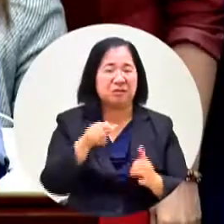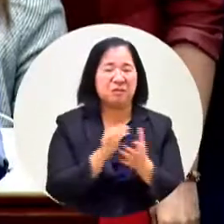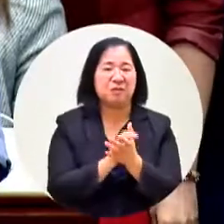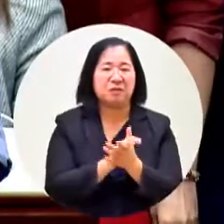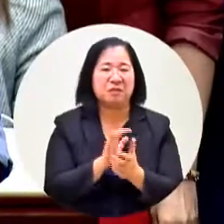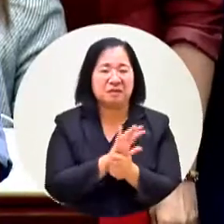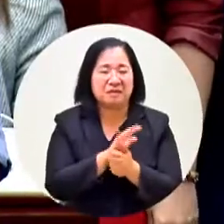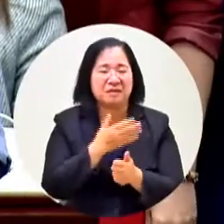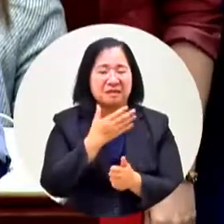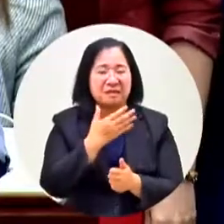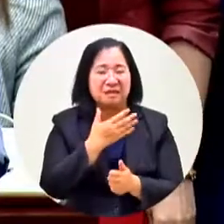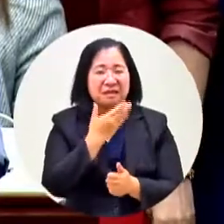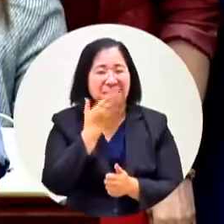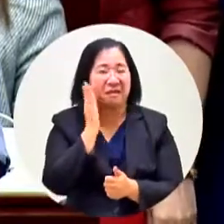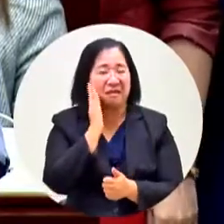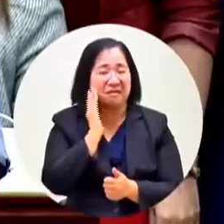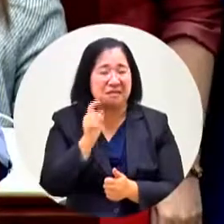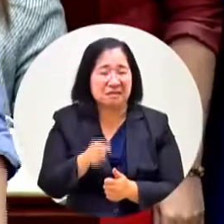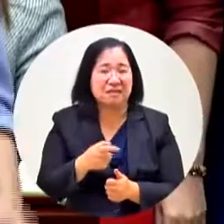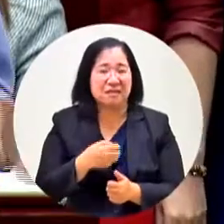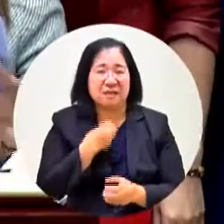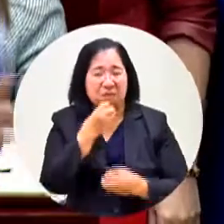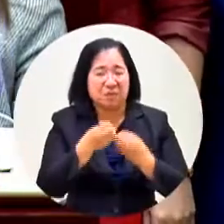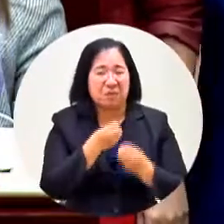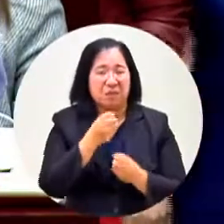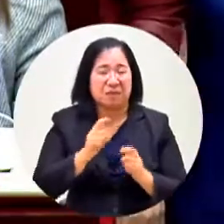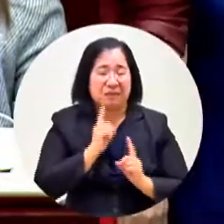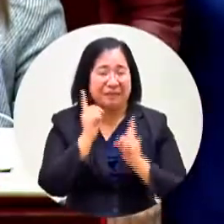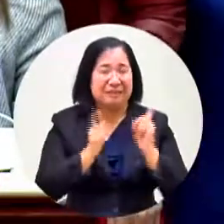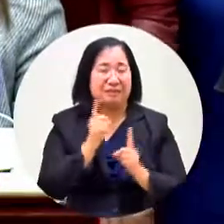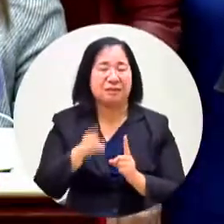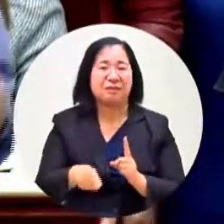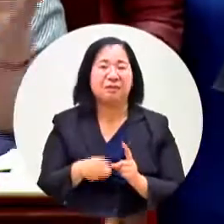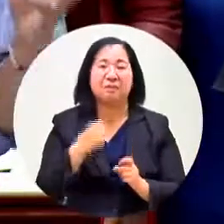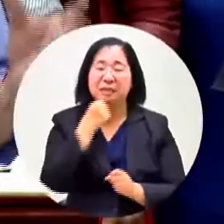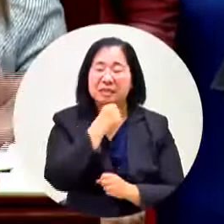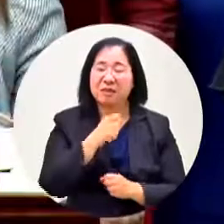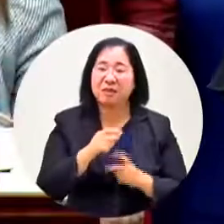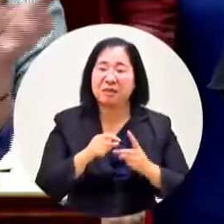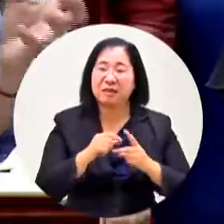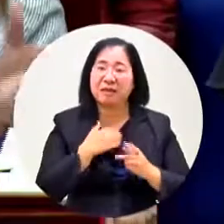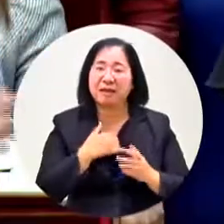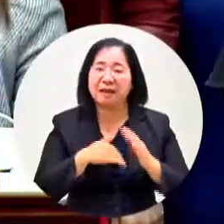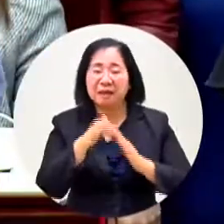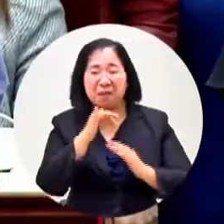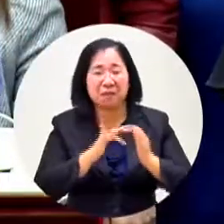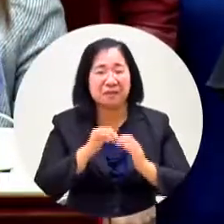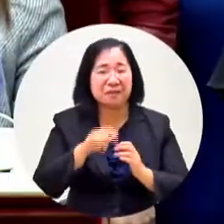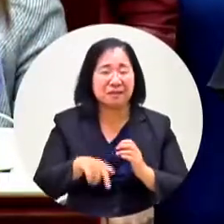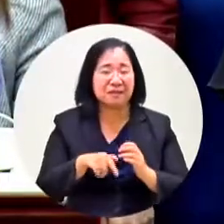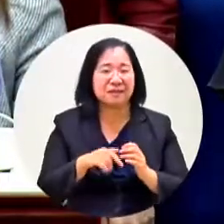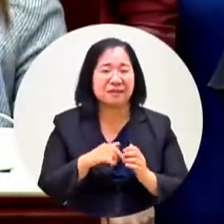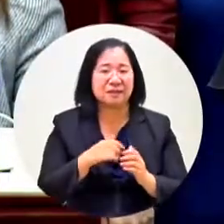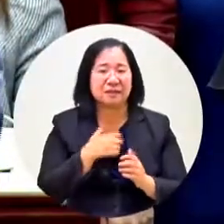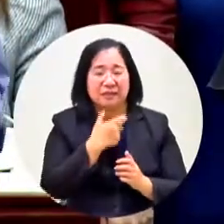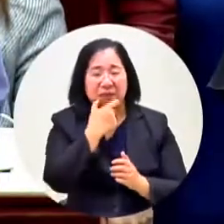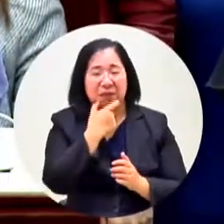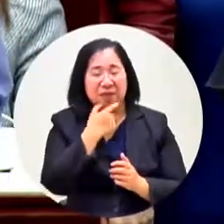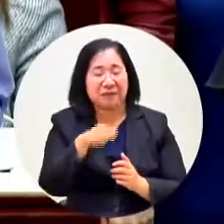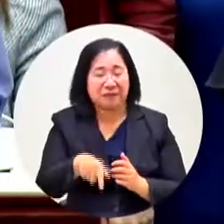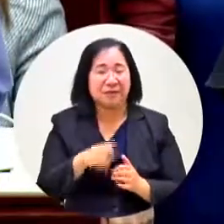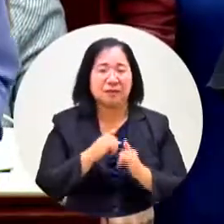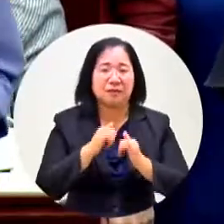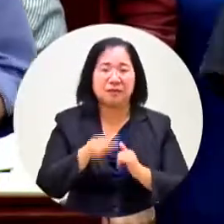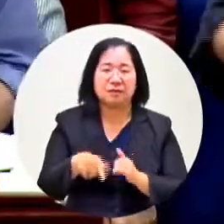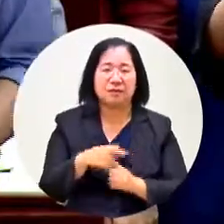长。一旦网络上这样不负责任，躲在键盘后面，制造社会人心惶惶，此风不